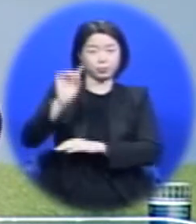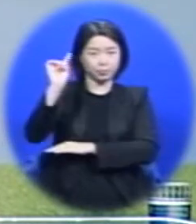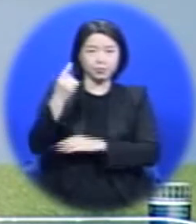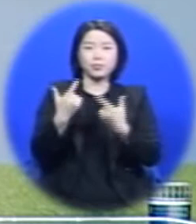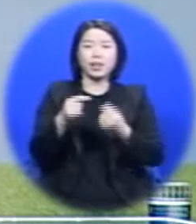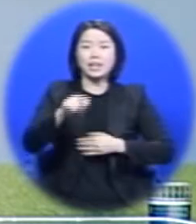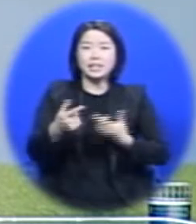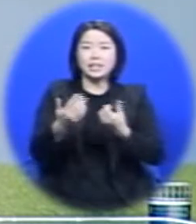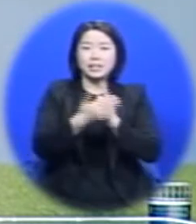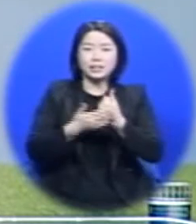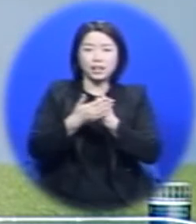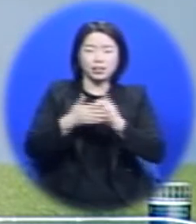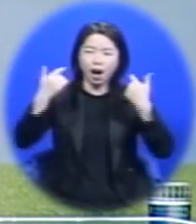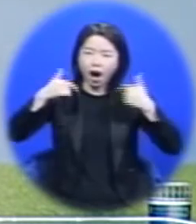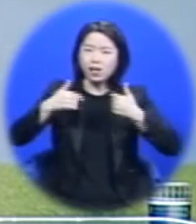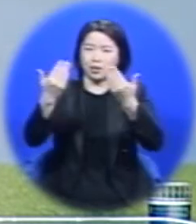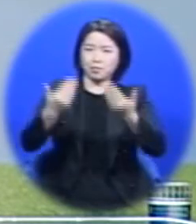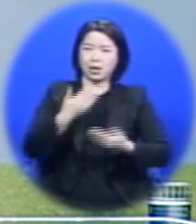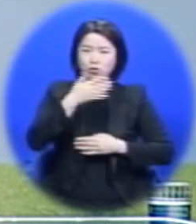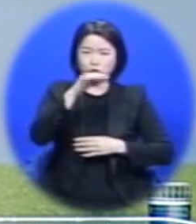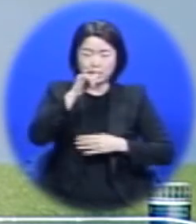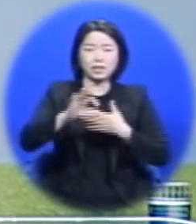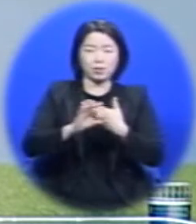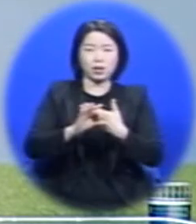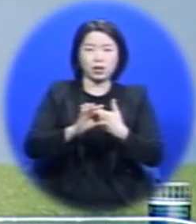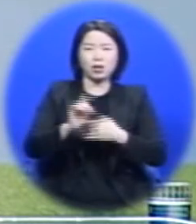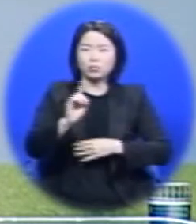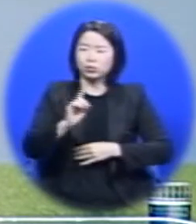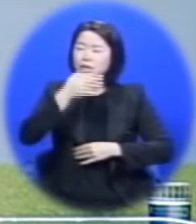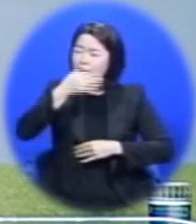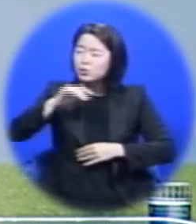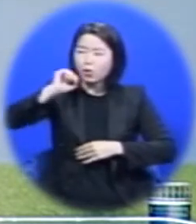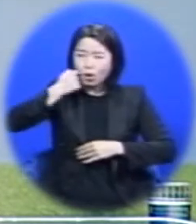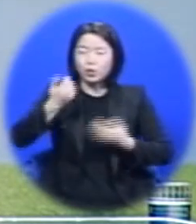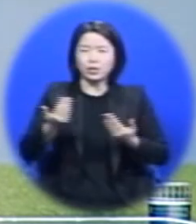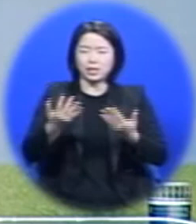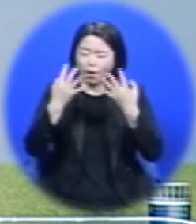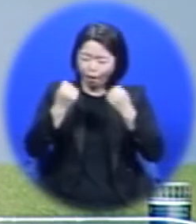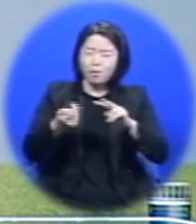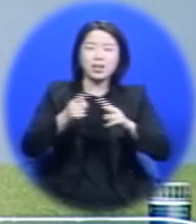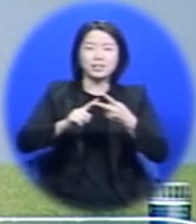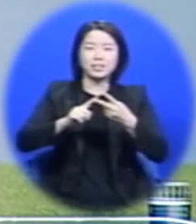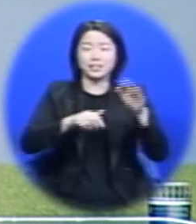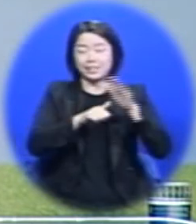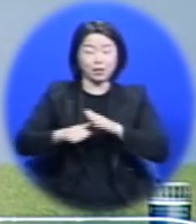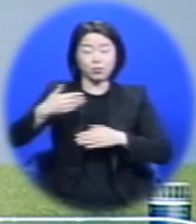다윗처럼 이런 은혜를 매번 받을 수 있다면 무슨 힘들고 어려운 일을 얼마든지 견뎌나갈 수